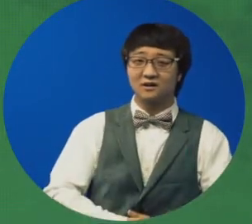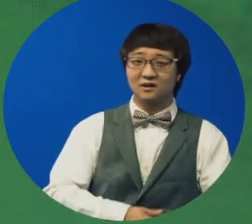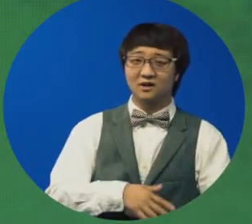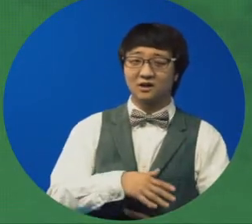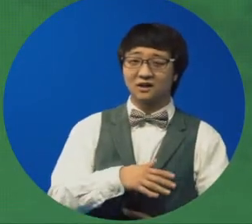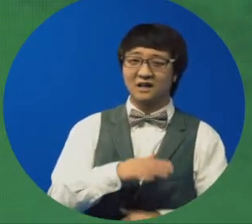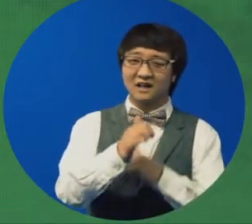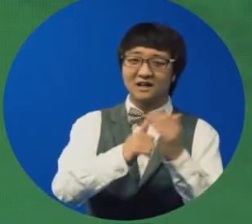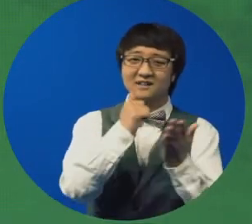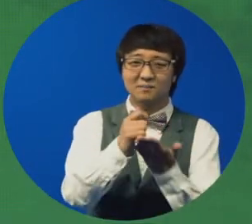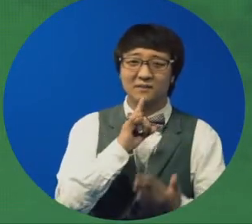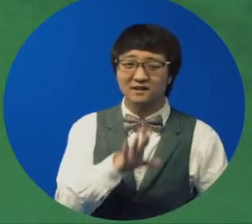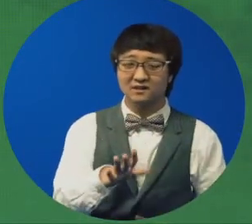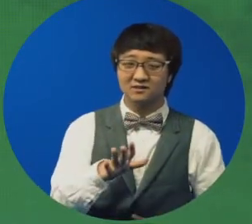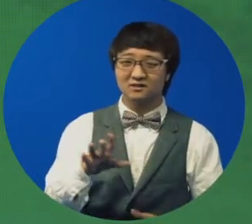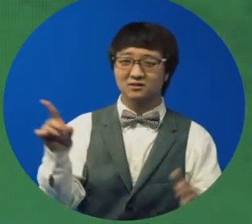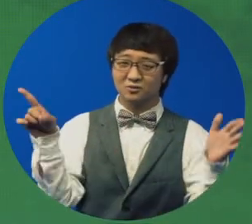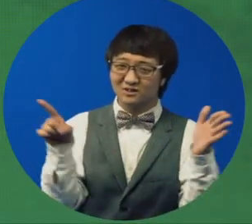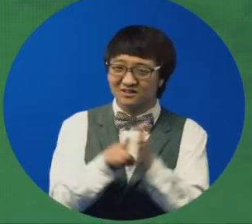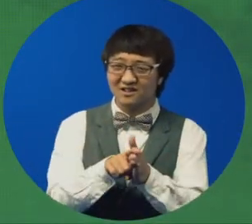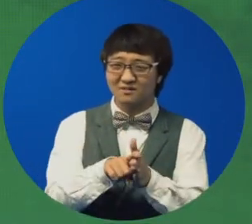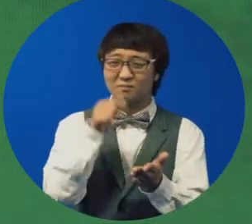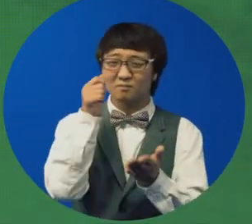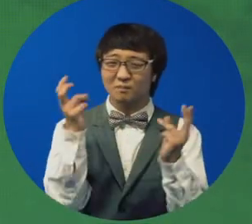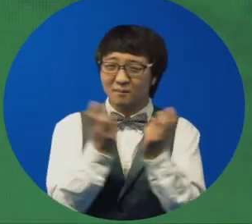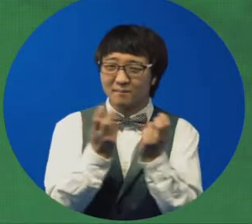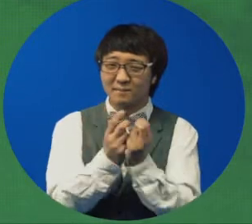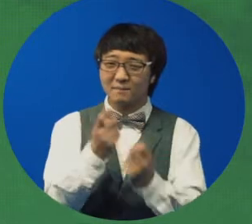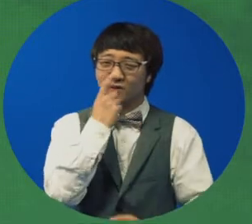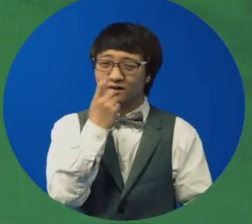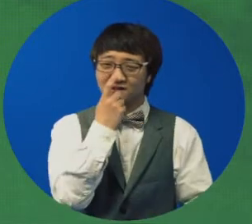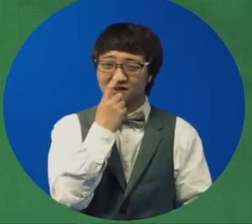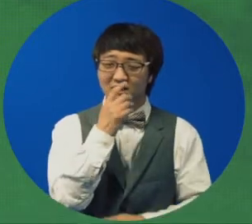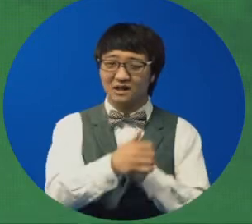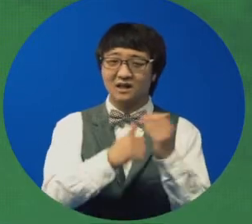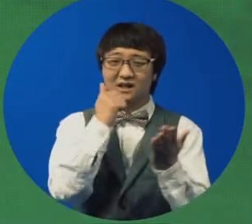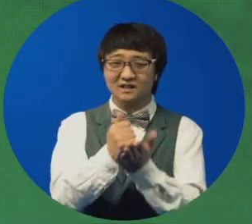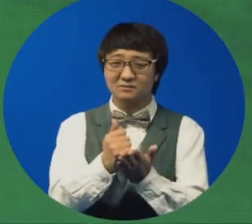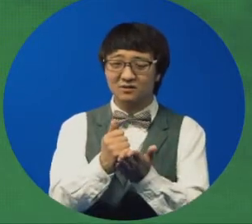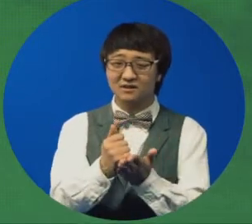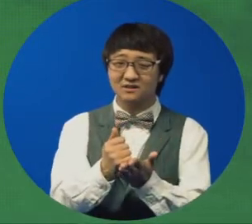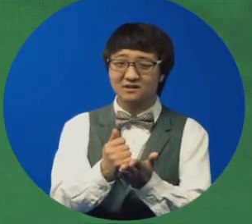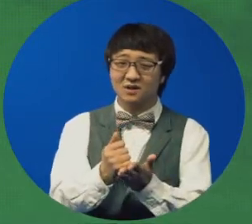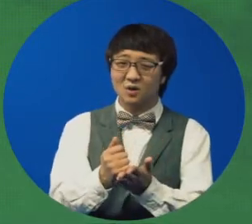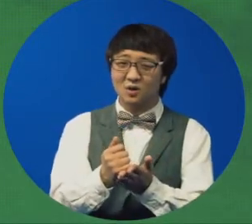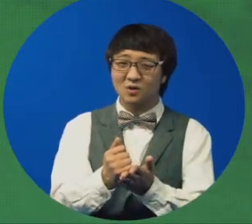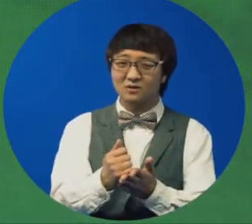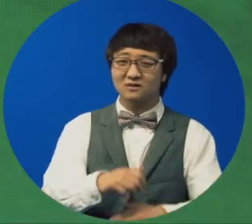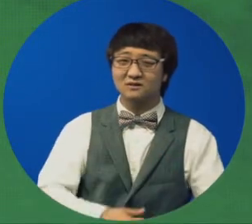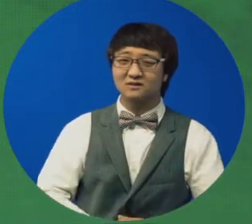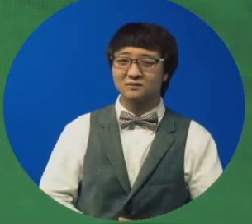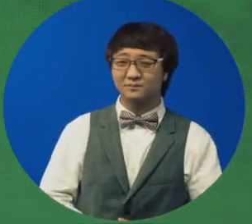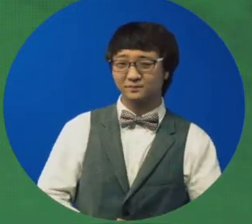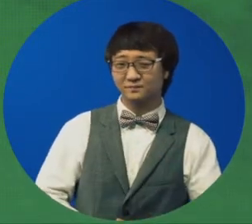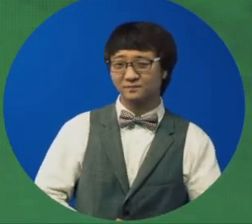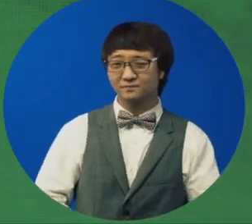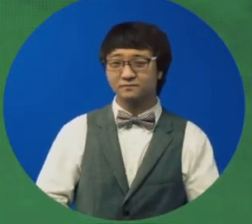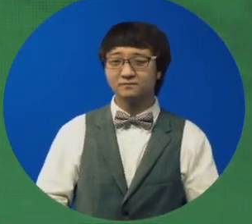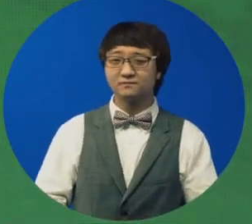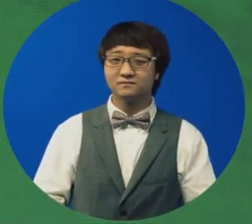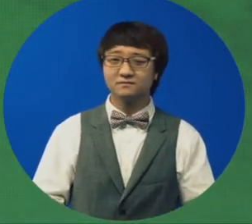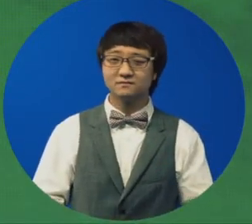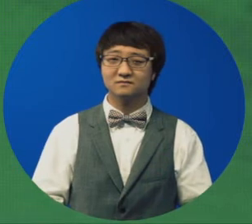절대적으로 신뢰하는 법을 배워야지 그분이 사용하시는 방법이나 원리를 신뢰해서는 안 됩니다. 하나님의 방법도 변할